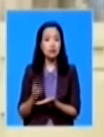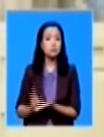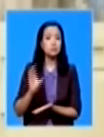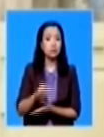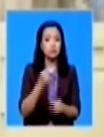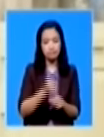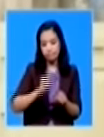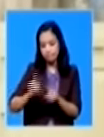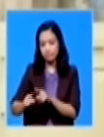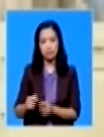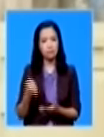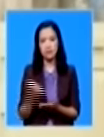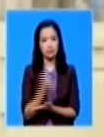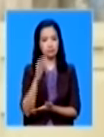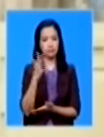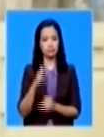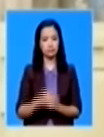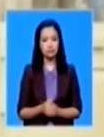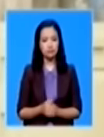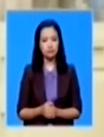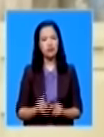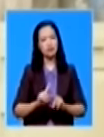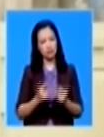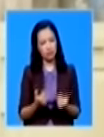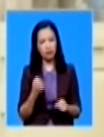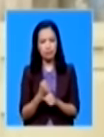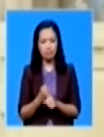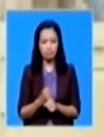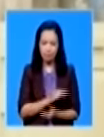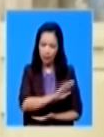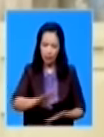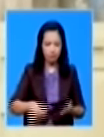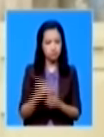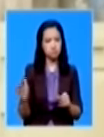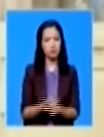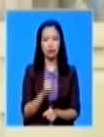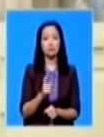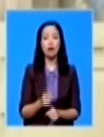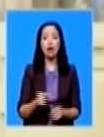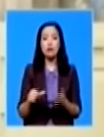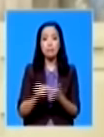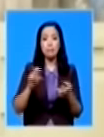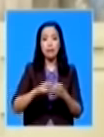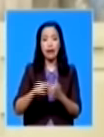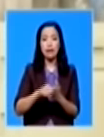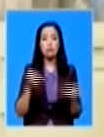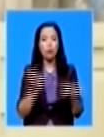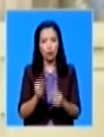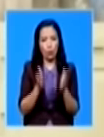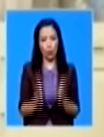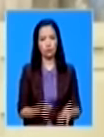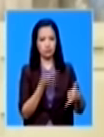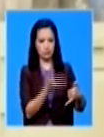ต่างๆก็ตามเกี่ยวกับเรื่องการจราจรแต่มันทำไม่ได้ทั้งหมดหรอกการแก้ปัญหาอยู่ที่คนเท่านั้นเองจ ิ ตสำนึกต้องช่